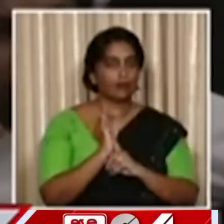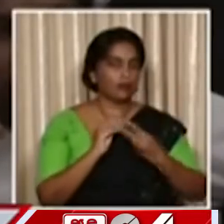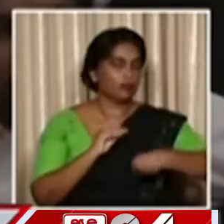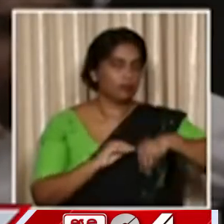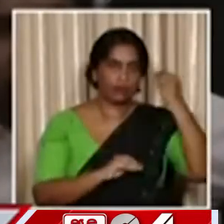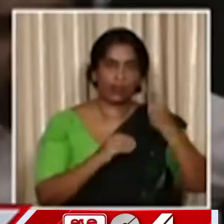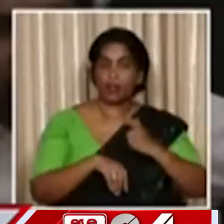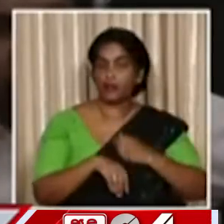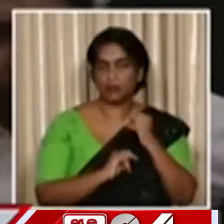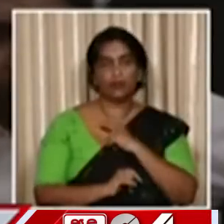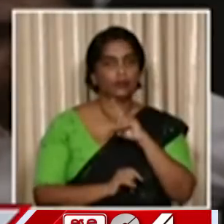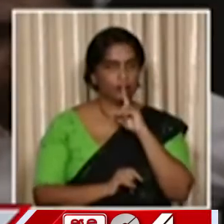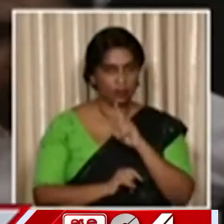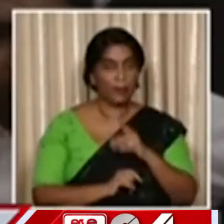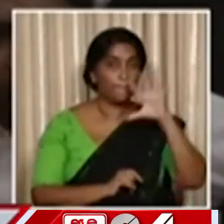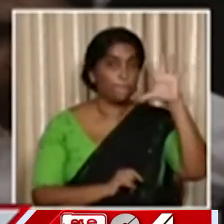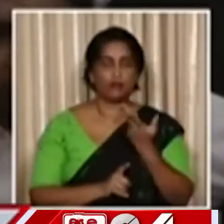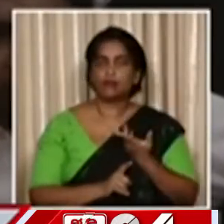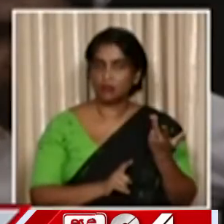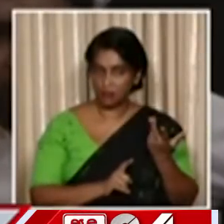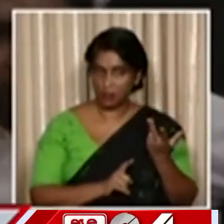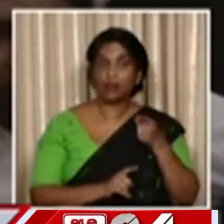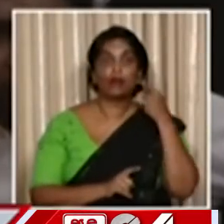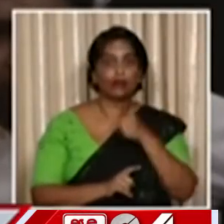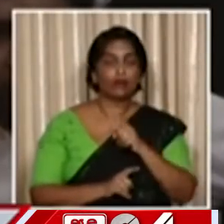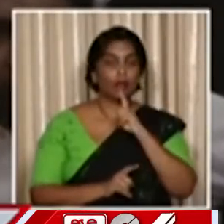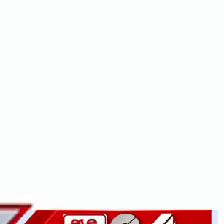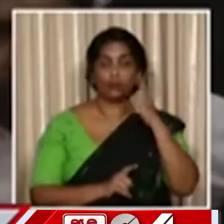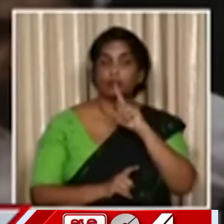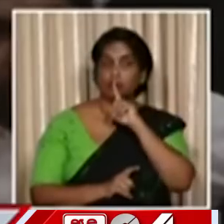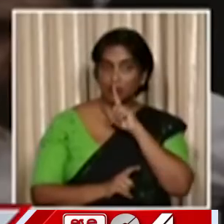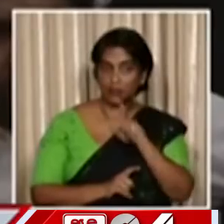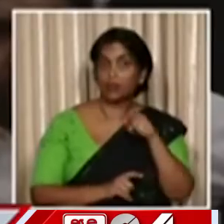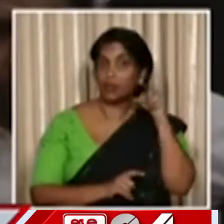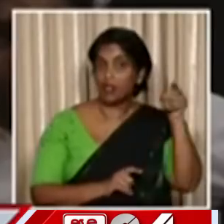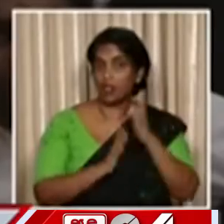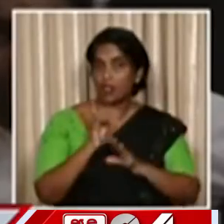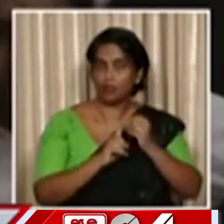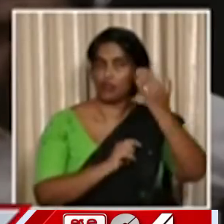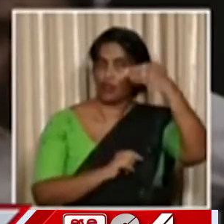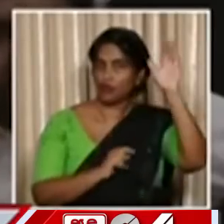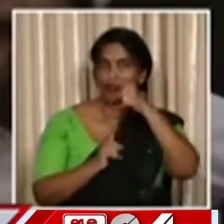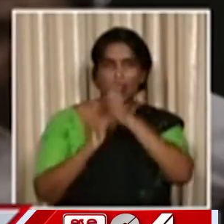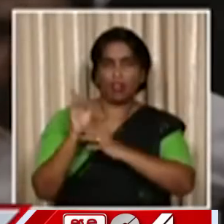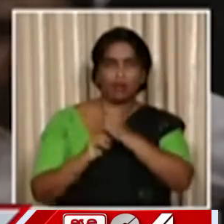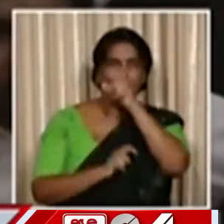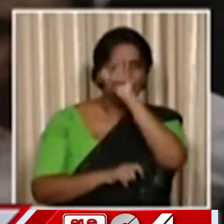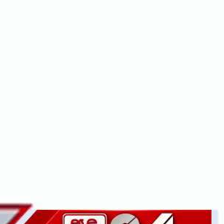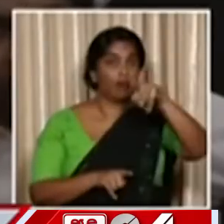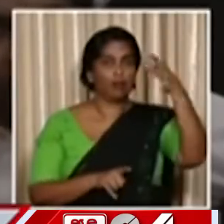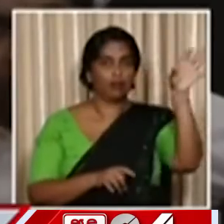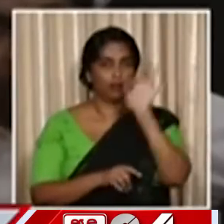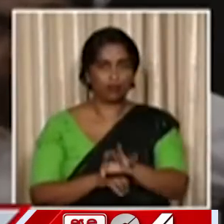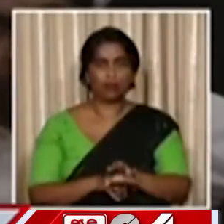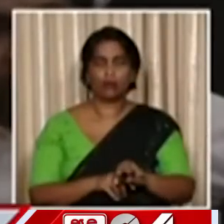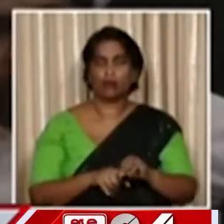කරන්න ඉඩ තියන්නේ නැහැ කියලා. පස්වෙනි චෝදනාව ඔහු ඇවිල්ලා ප්‍රසිද්ධියේ කියනවා මෙන්න මේ ඇමතිවරු ඉවත් කරන්න ඕන, මෙන්න මේ පුද්ගලයෝ පත් වෙන්න ඕන,